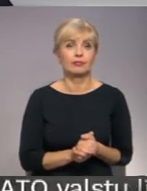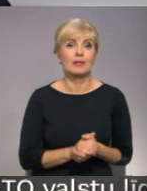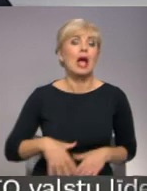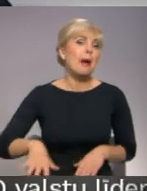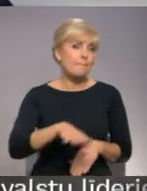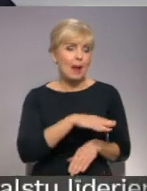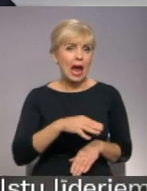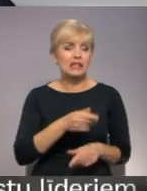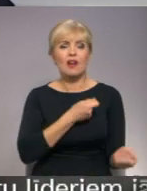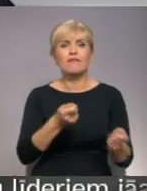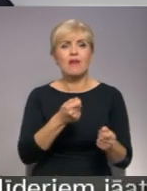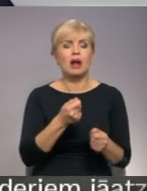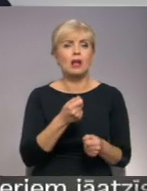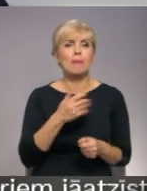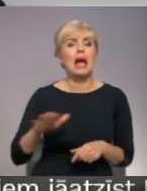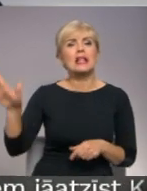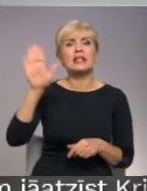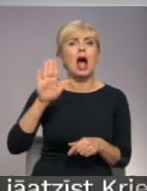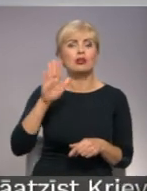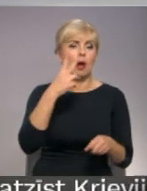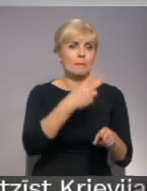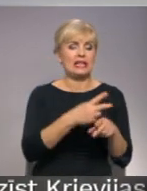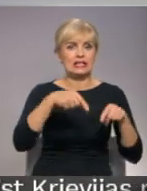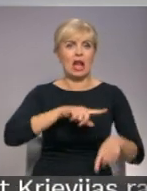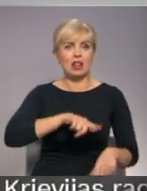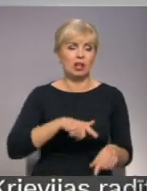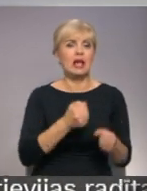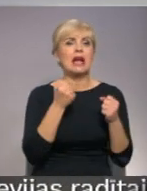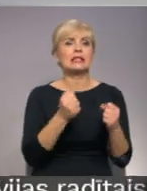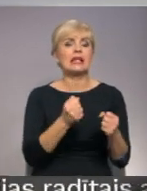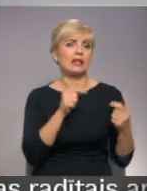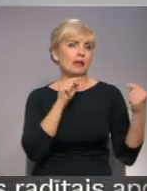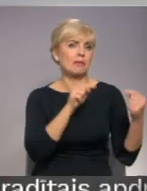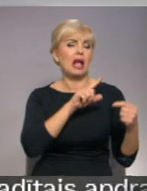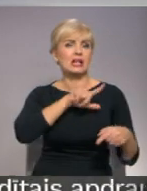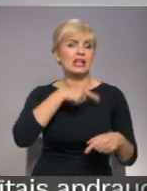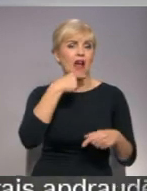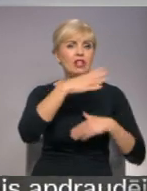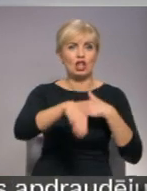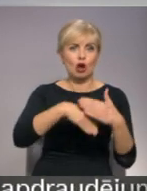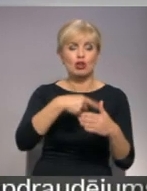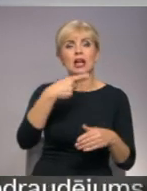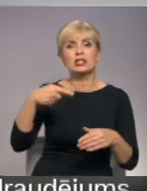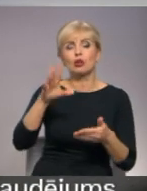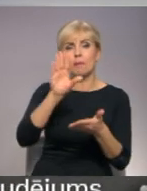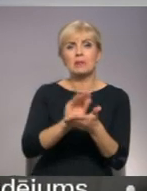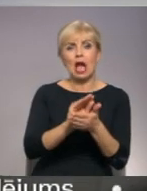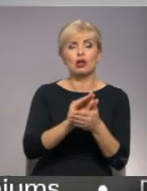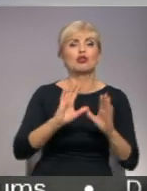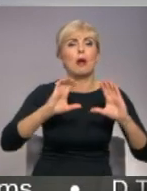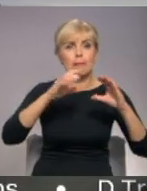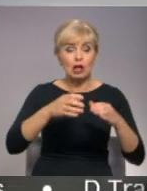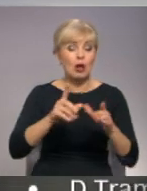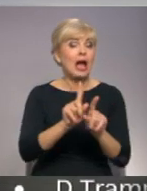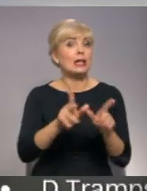Mēs vadām daudz nacionālo misiju Latvijā, kas stingri stāv pret Krievijas iejaukšanos, ko esam pieredzējuši citviet pasaulē. Un ir